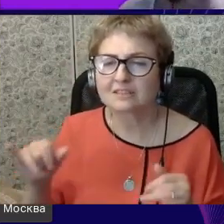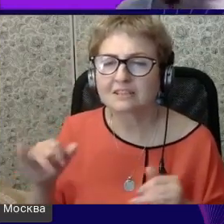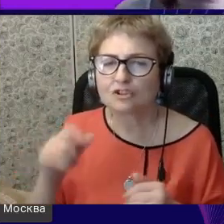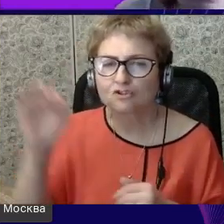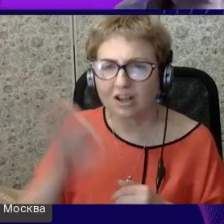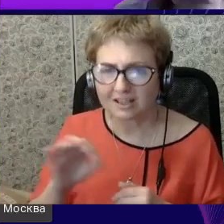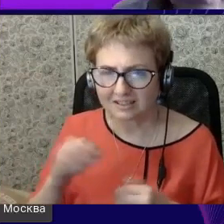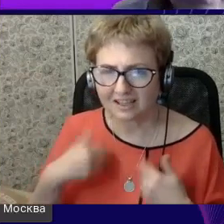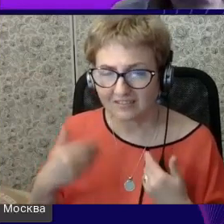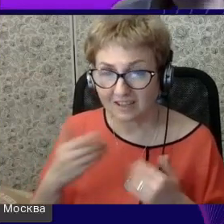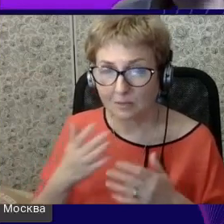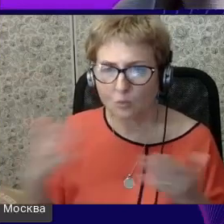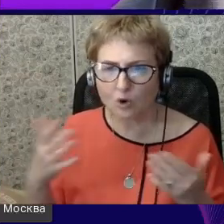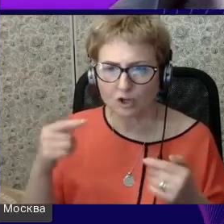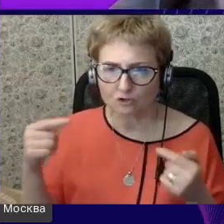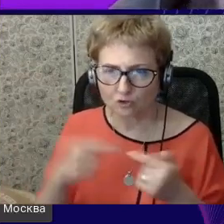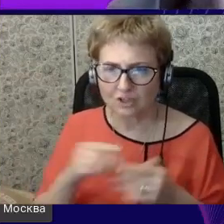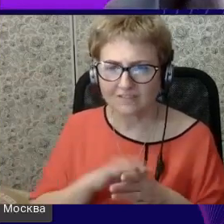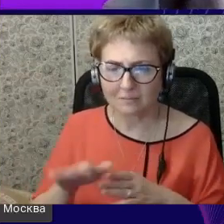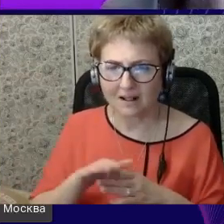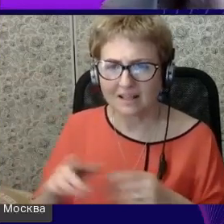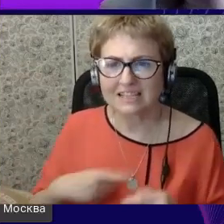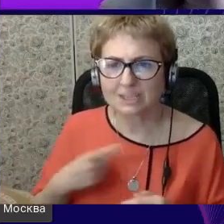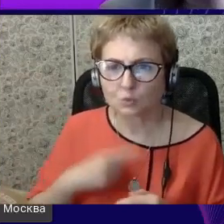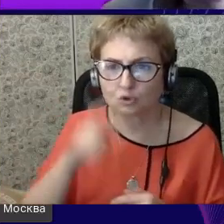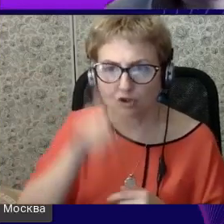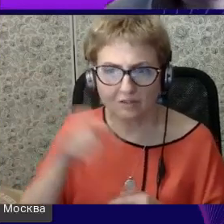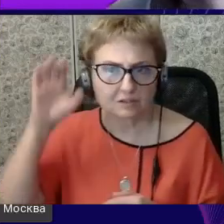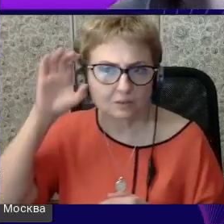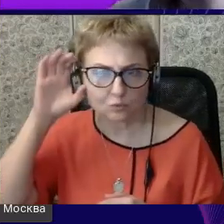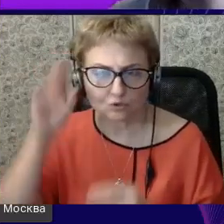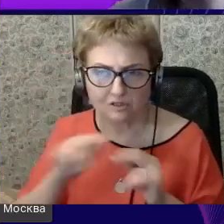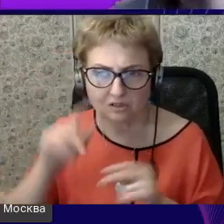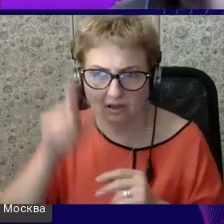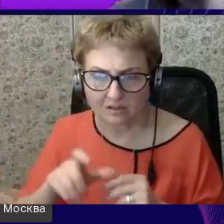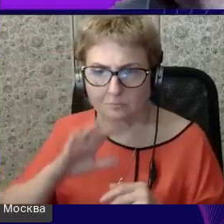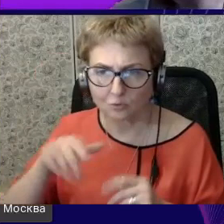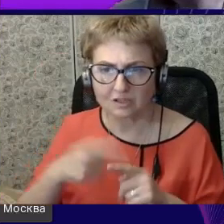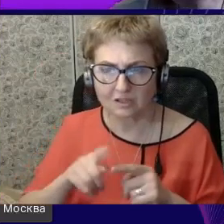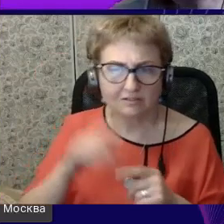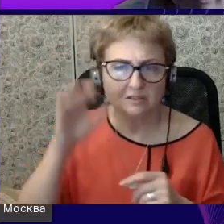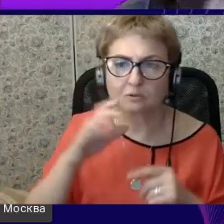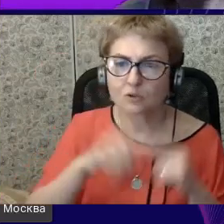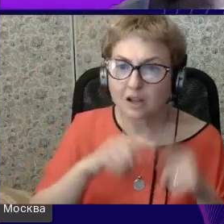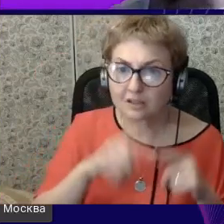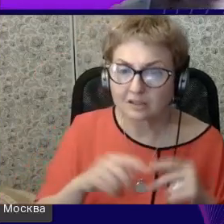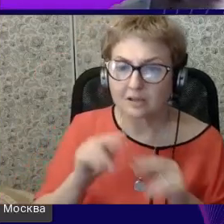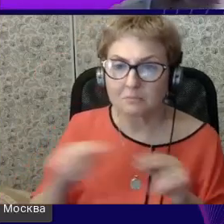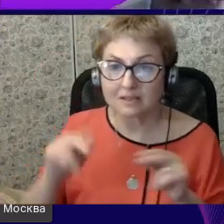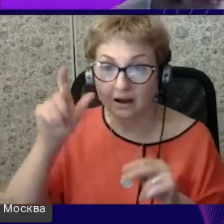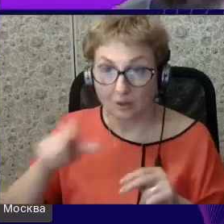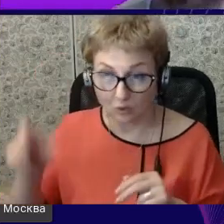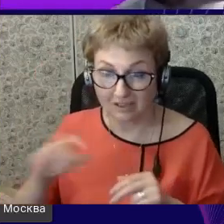ментального, психического развития участников. Наиболее частым эффектом является более четкое выполнение инструкции. То есть человек